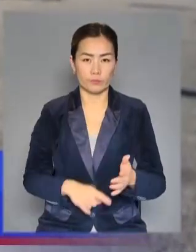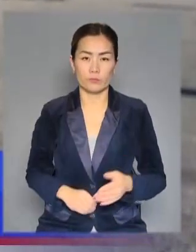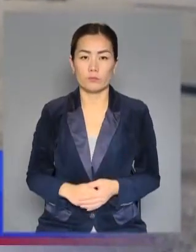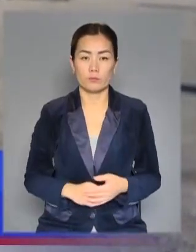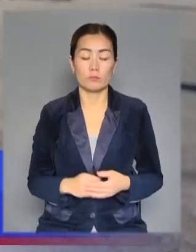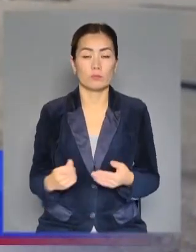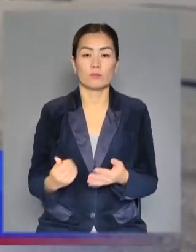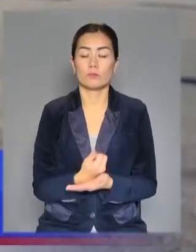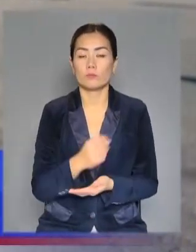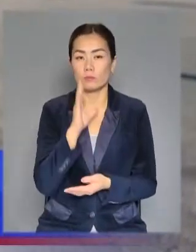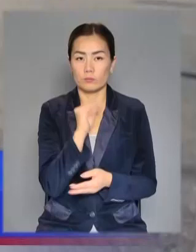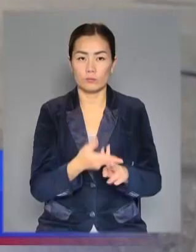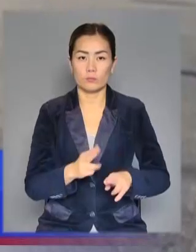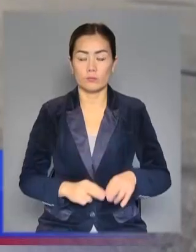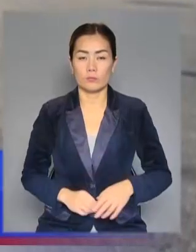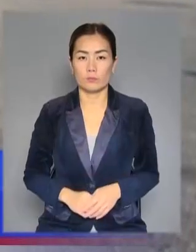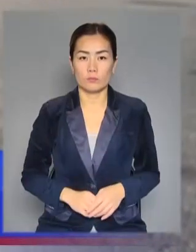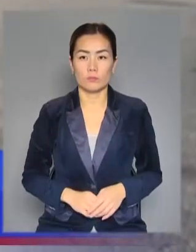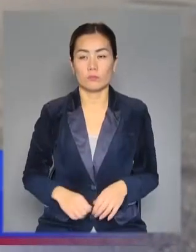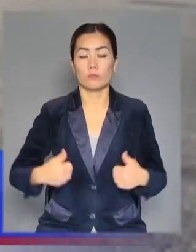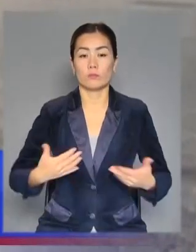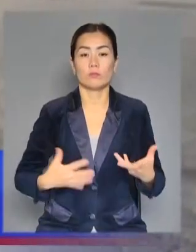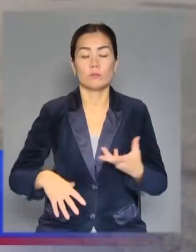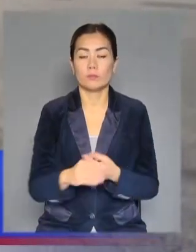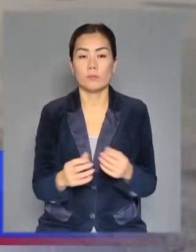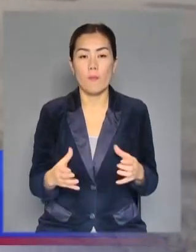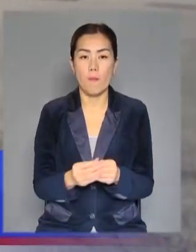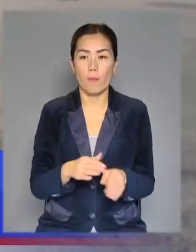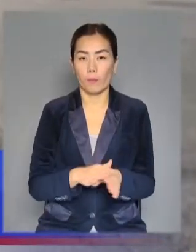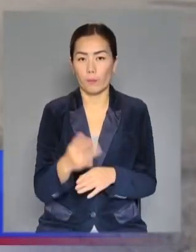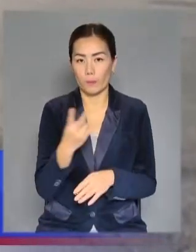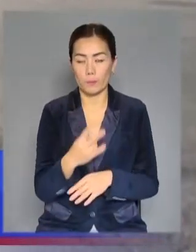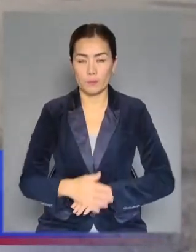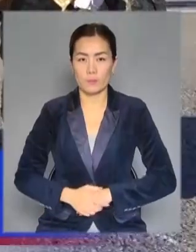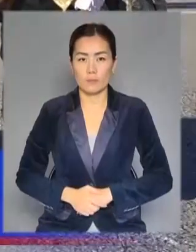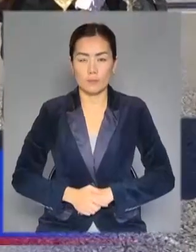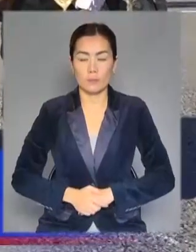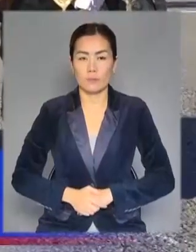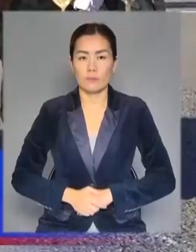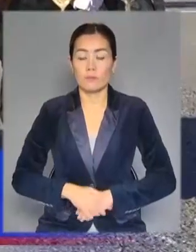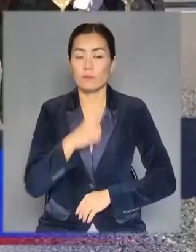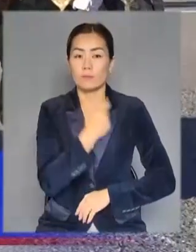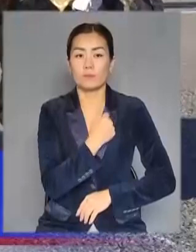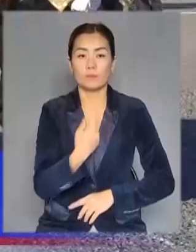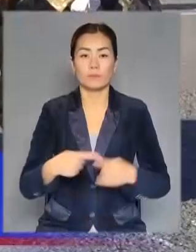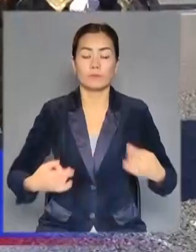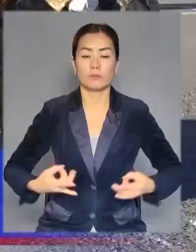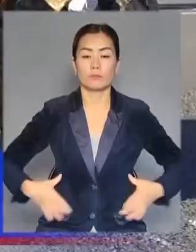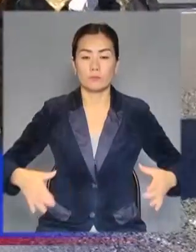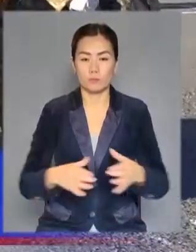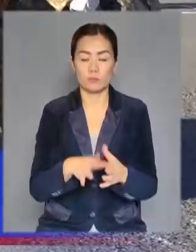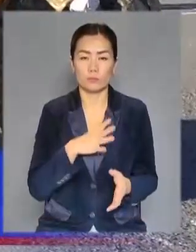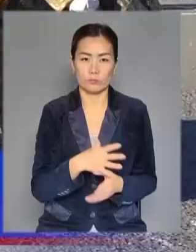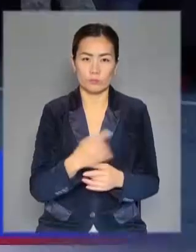что мы благополучно справимся с этой задачей. Я желаю всем призывникам с честью выполнить свой долг. Солдаты из разных регионов